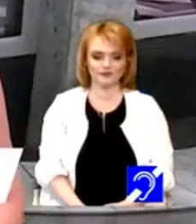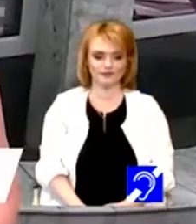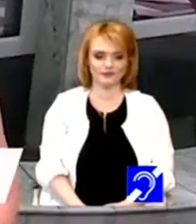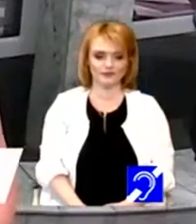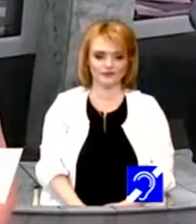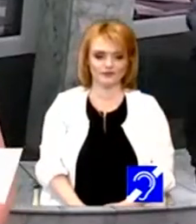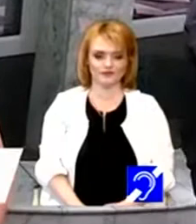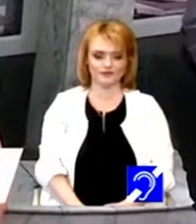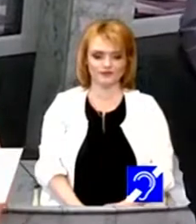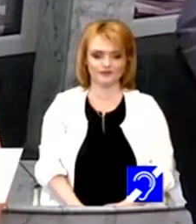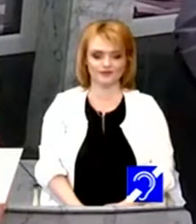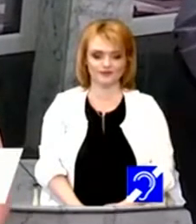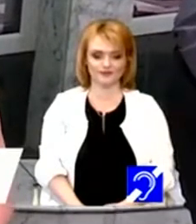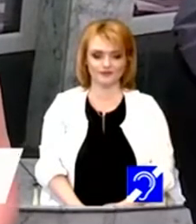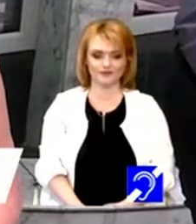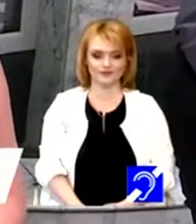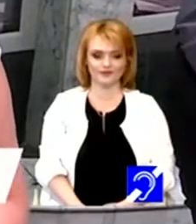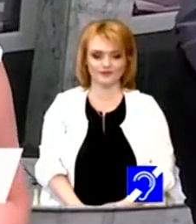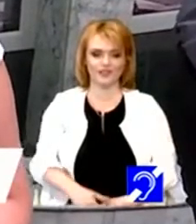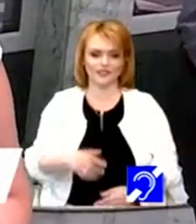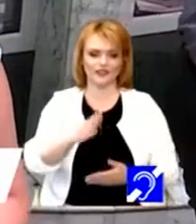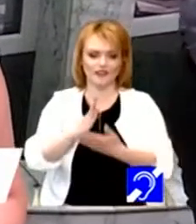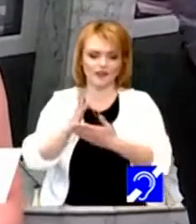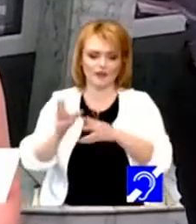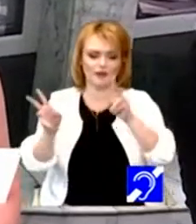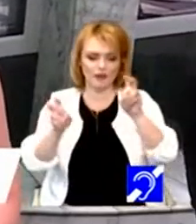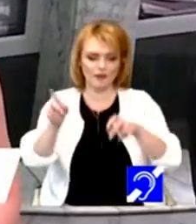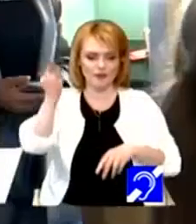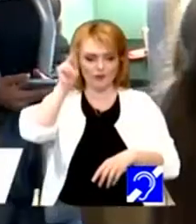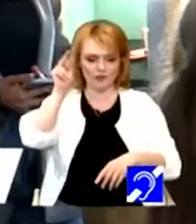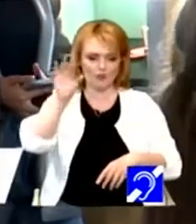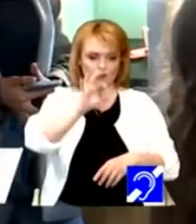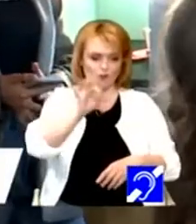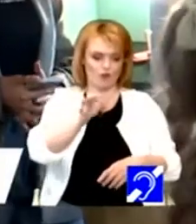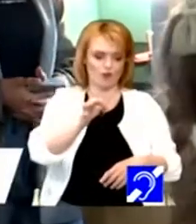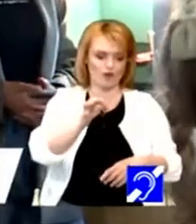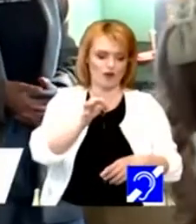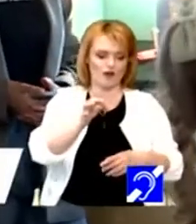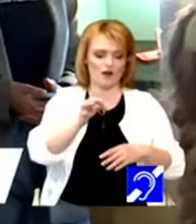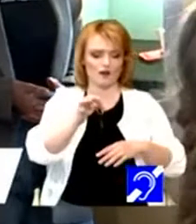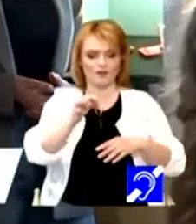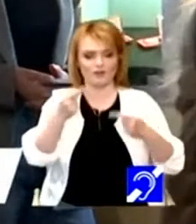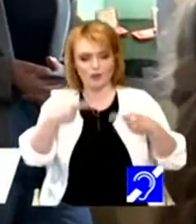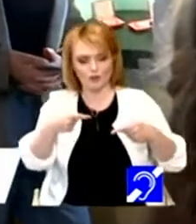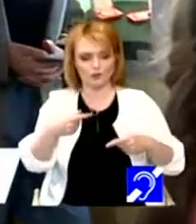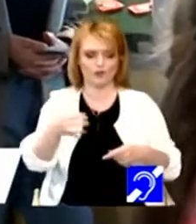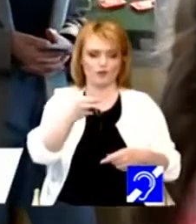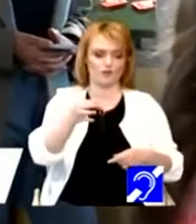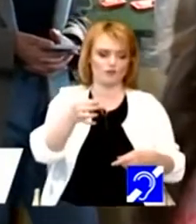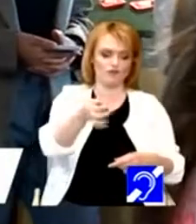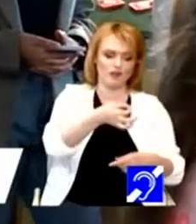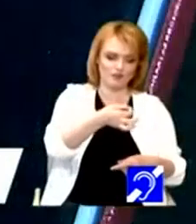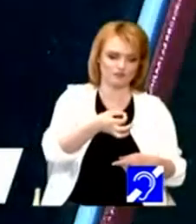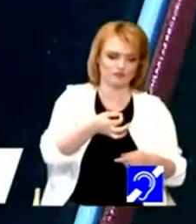Și avem și texte, cum ar fi inflația, convertibilitatea valutei. Vizităm Banca Națională ca să vadă în